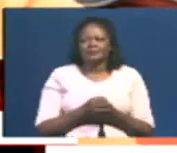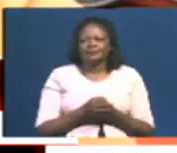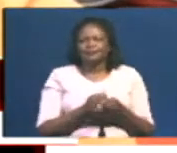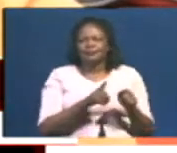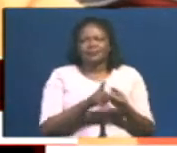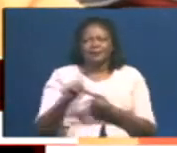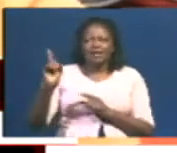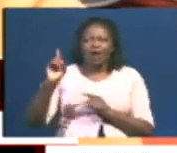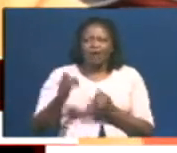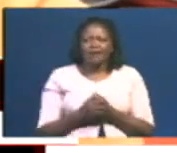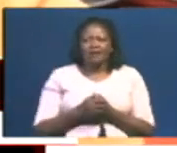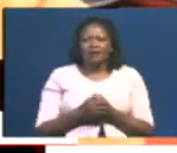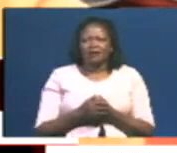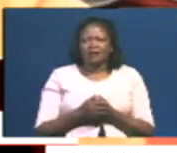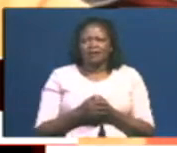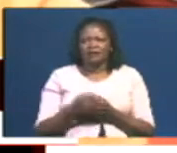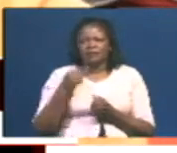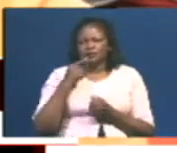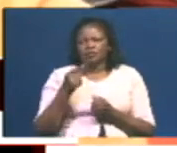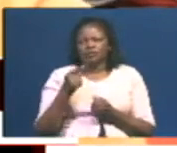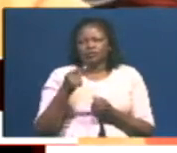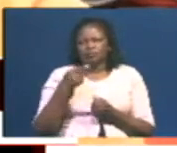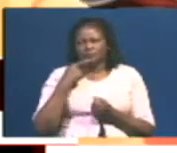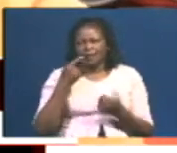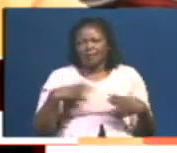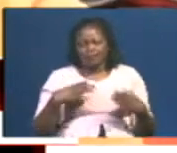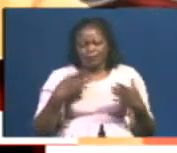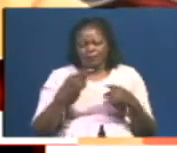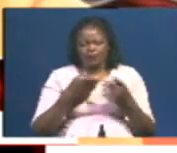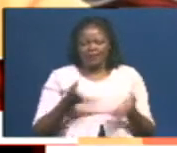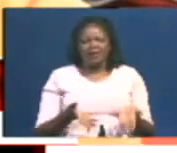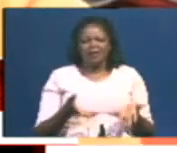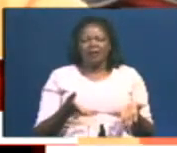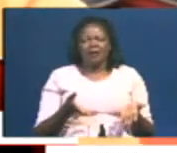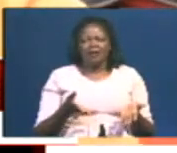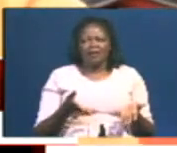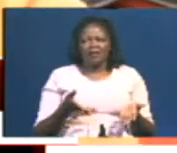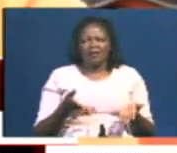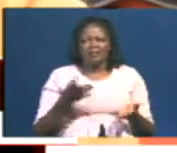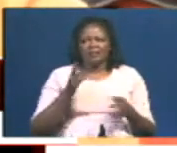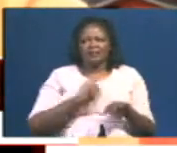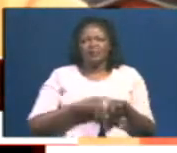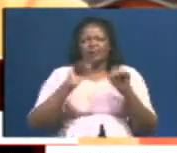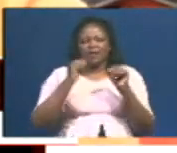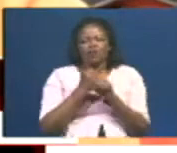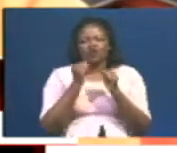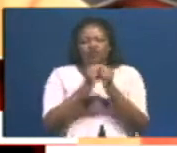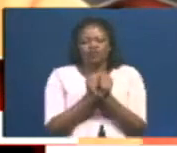Nairobi. So kwa hivyo ninawaambia watu wetu, huu ni wakati tunaweza kuja pamoja na